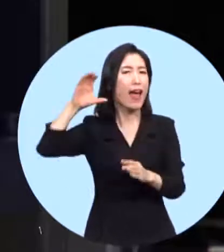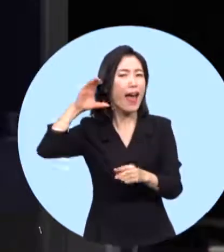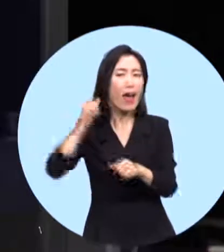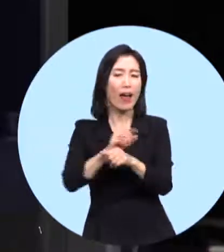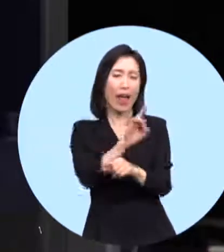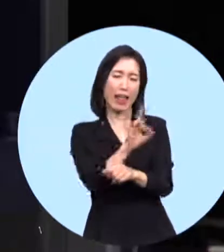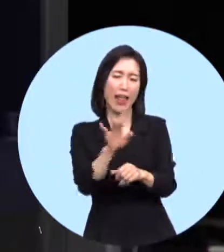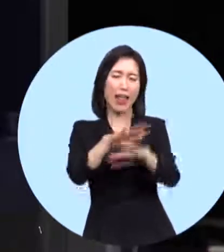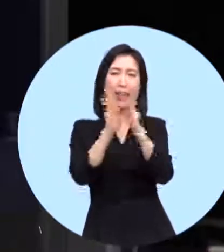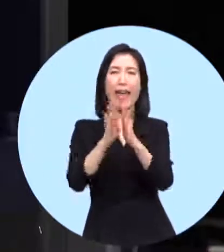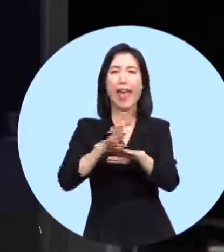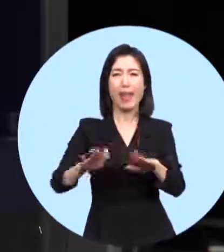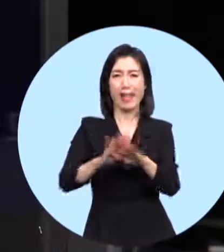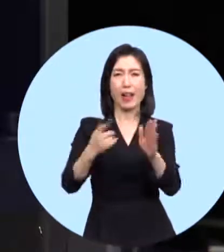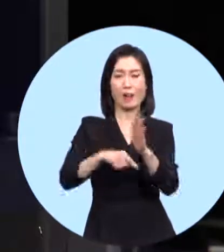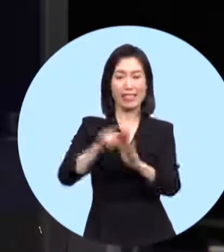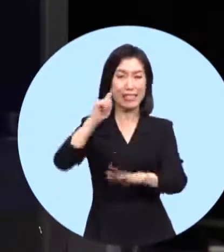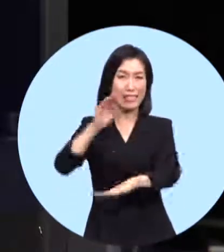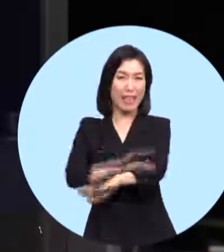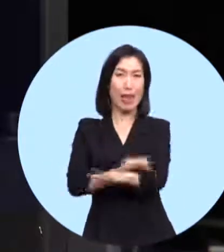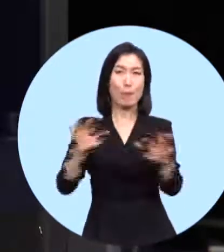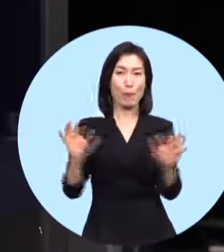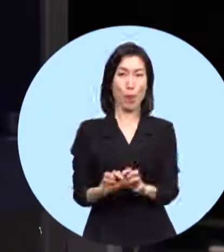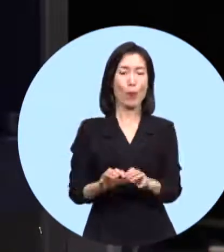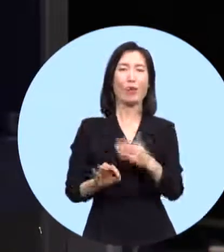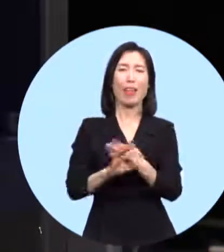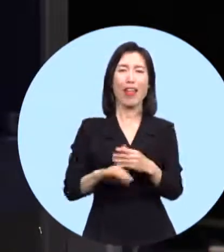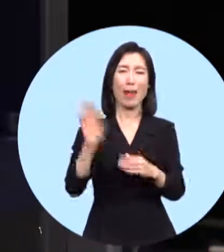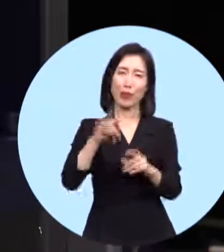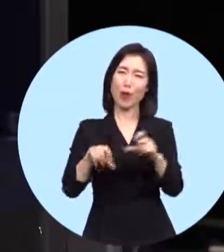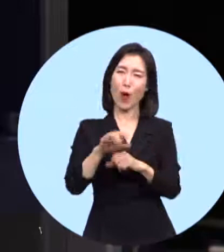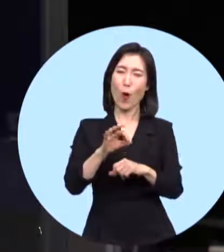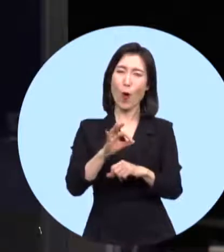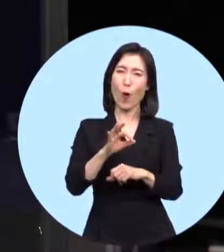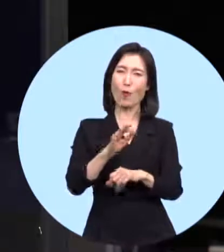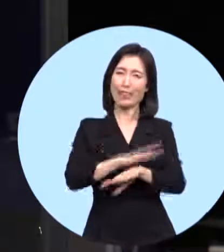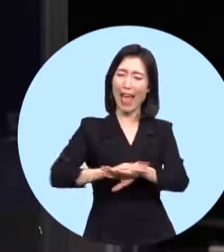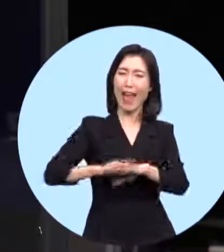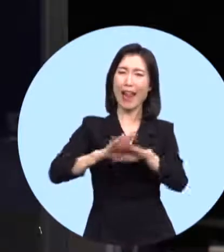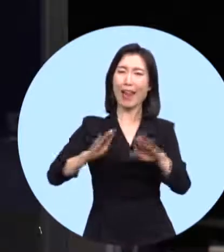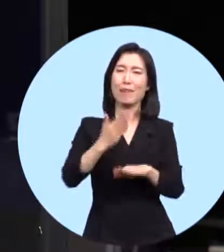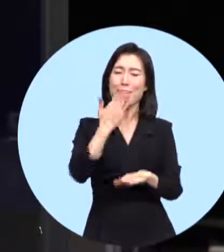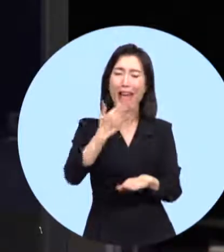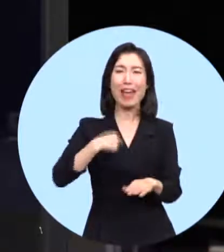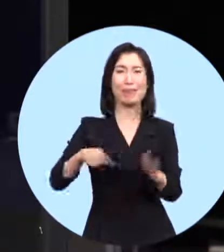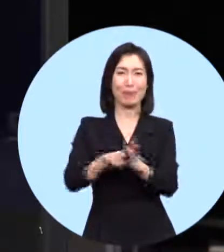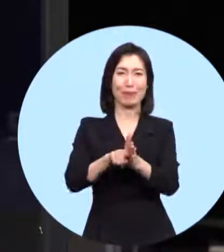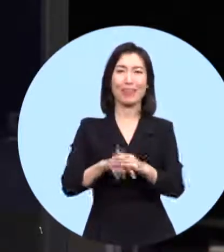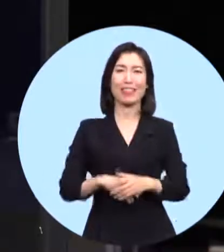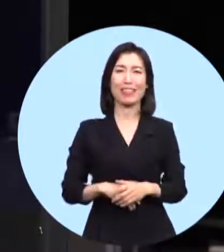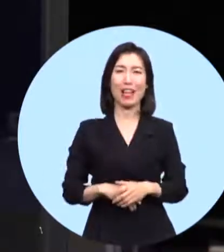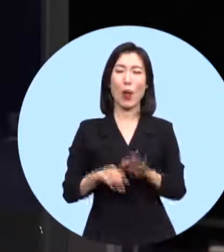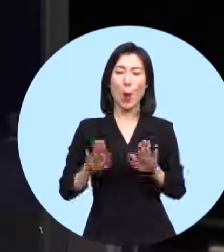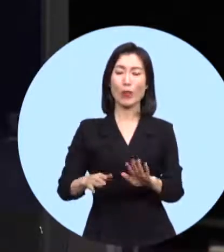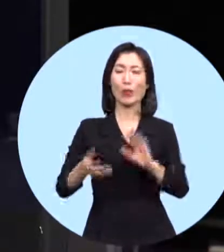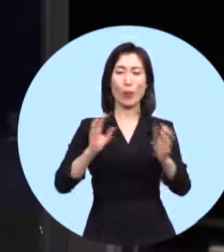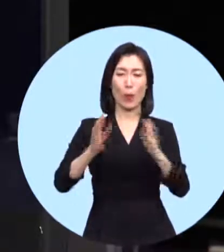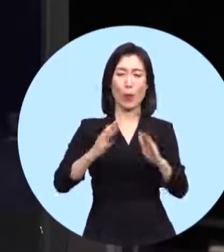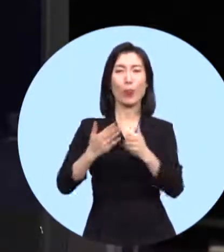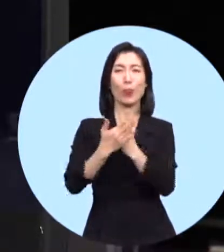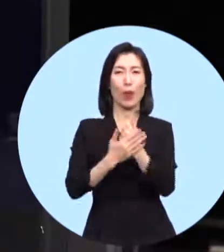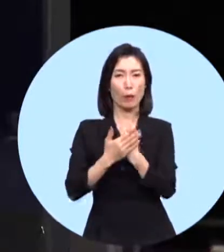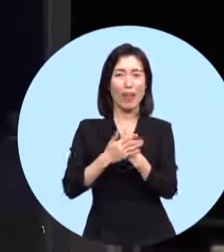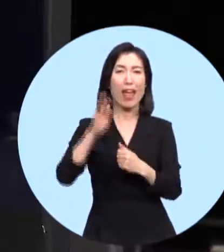하나씩 해결하기 위해 지혜를 모은다면 더욱 효과적으로 해결할 수 있을 거라 생각합니다.